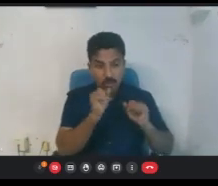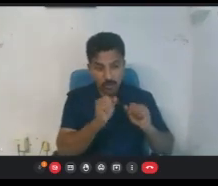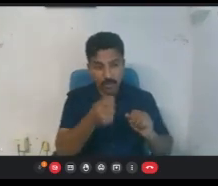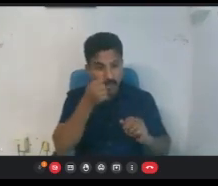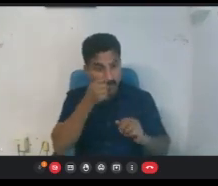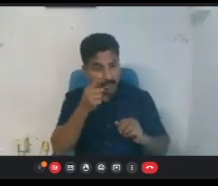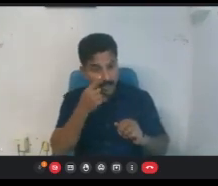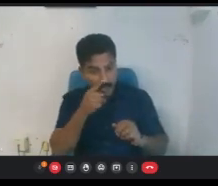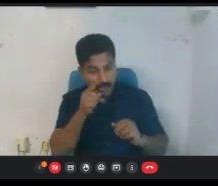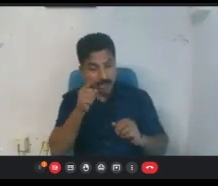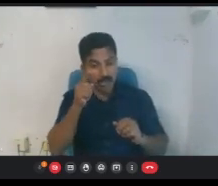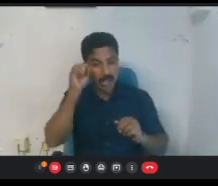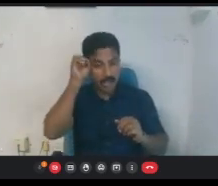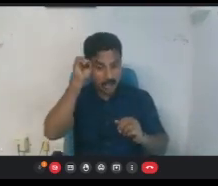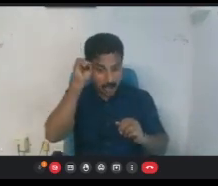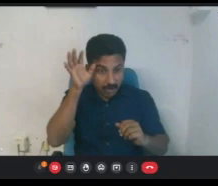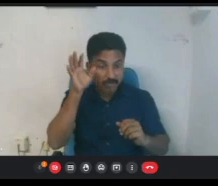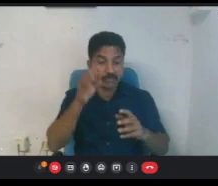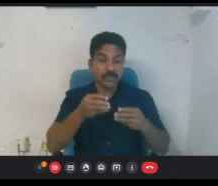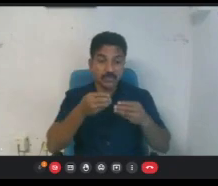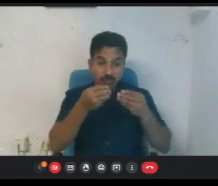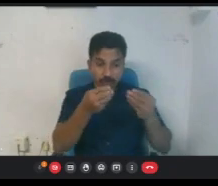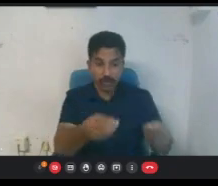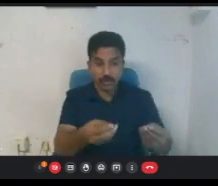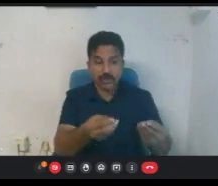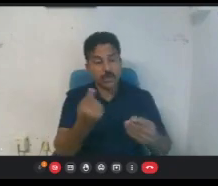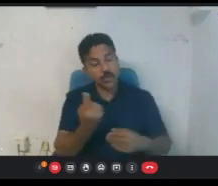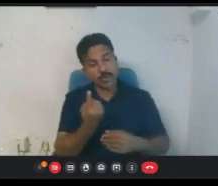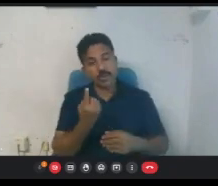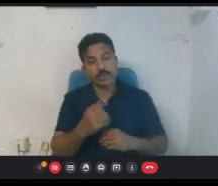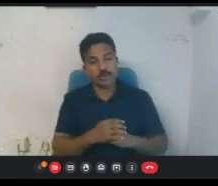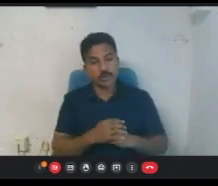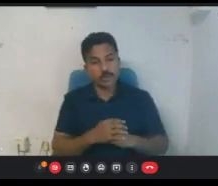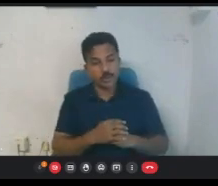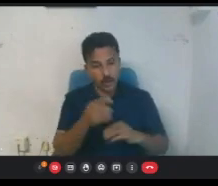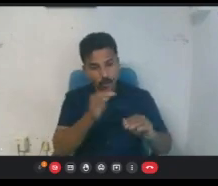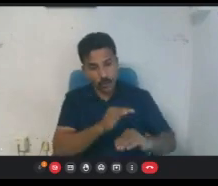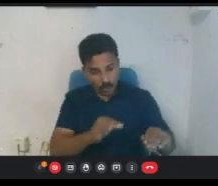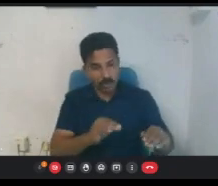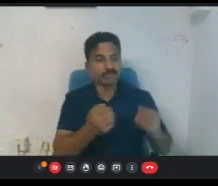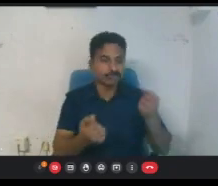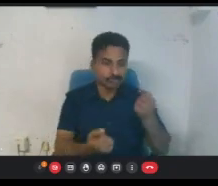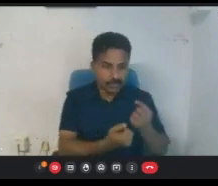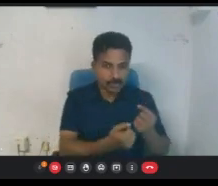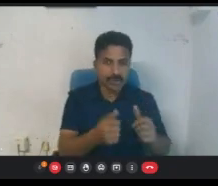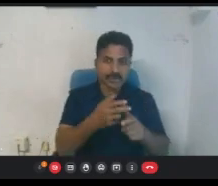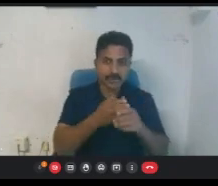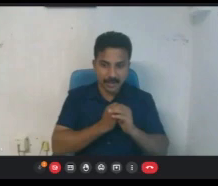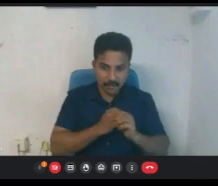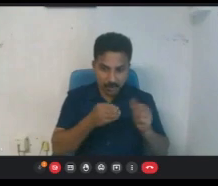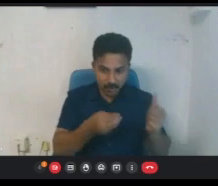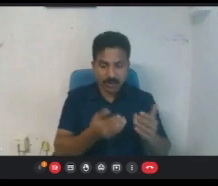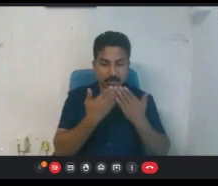പേരൻസിനെ ശരിയായ രീതിയിൽ അവെയർ ചെയ്തെങ്കിൽ മാത്രമേ ആ കുട്ടികളെ വേണ്ട തരത്തിൽ റിഹാബിലിറ്റ് ചെയ്യാനും അവരെ